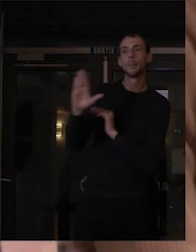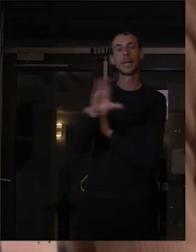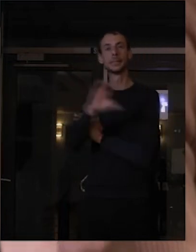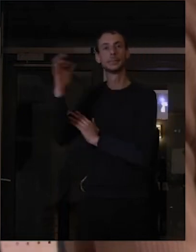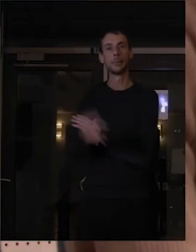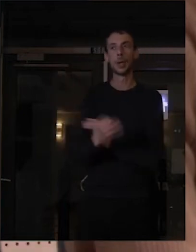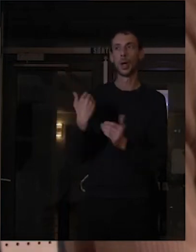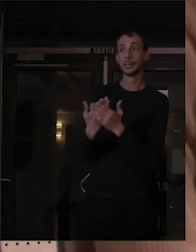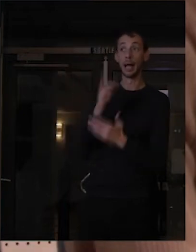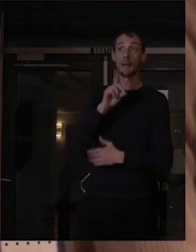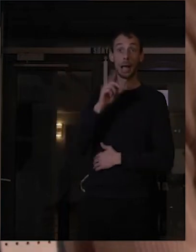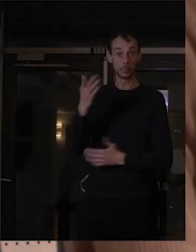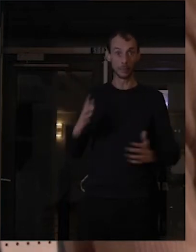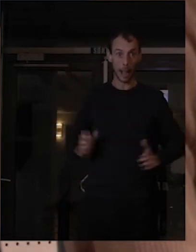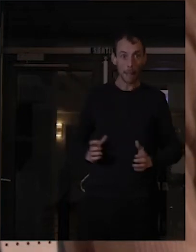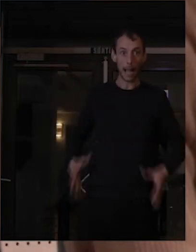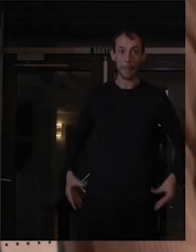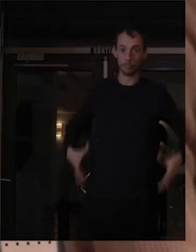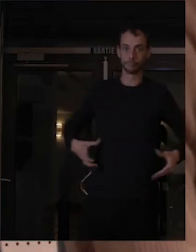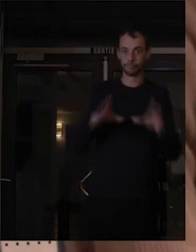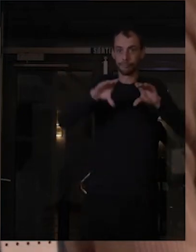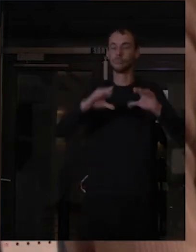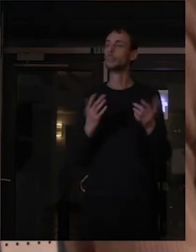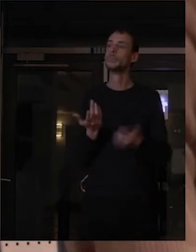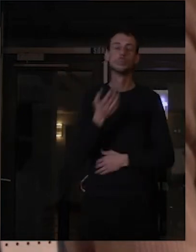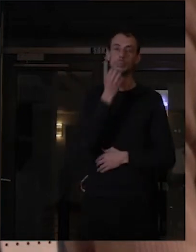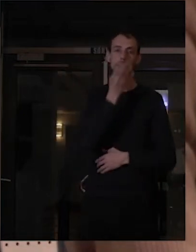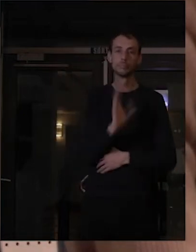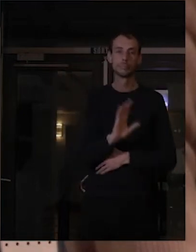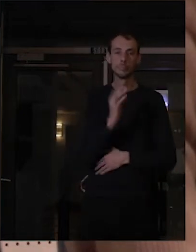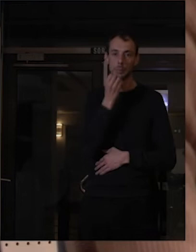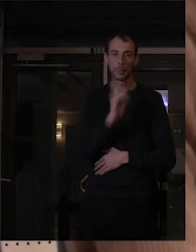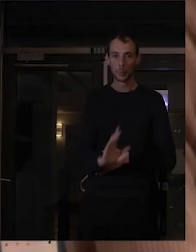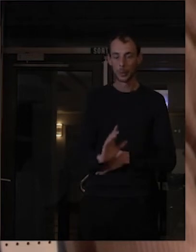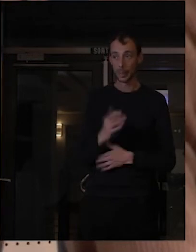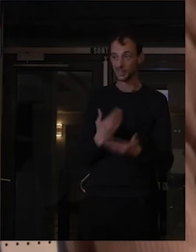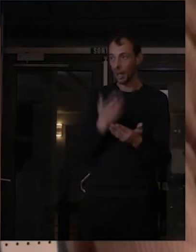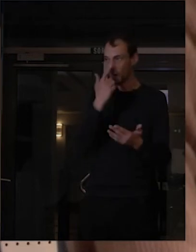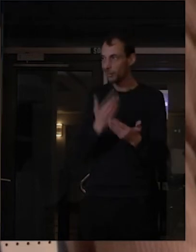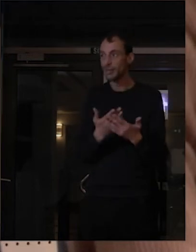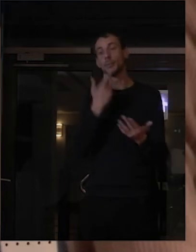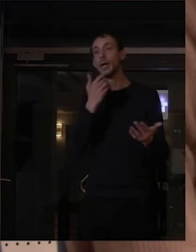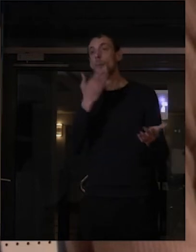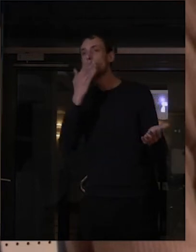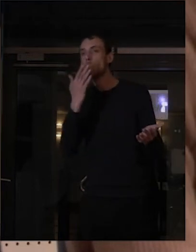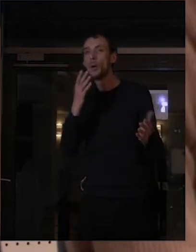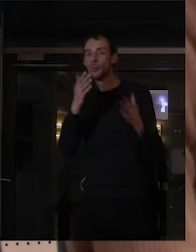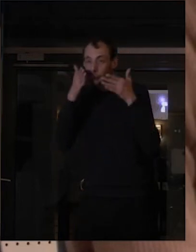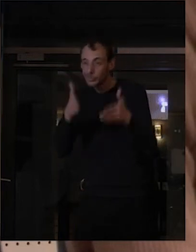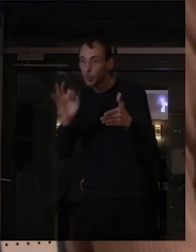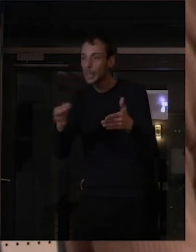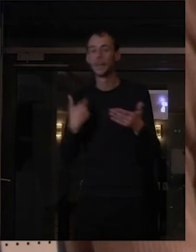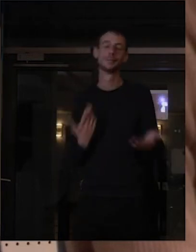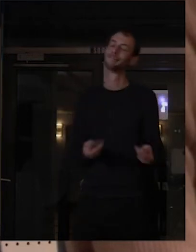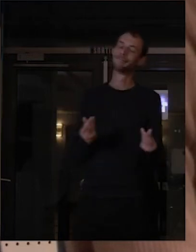féminiser, c'est tout cintré et tout réduire de moitié. Donc, c'est un peu le paradoxe du moment. Nous, on a la chance d'avoir des équipements qui sont plus que